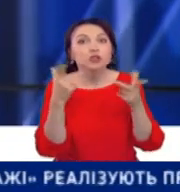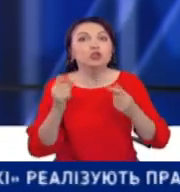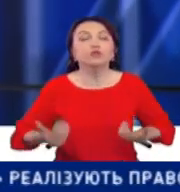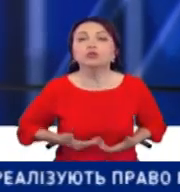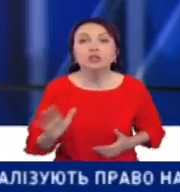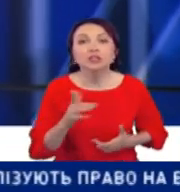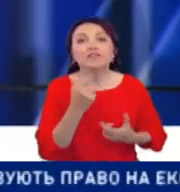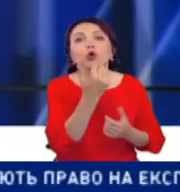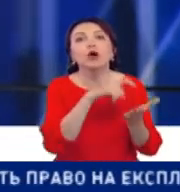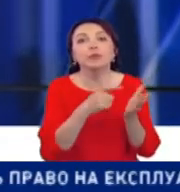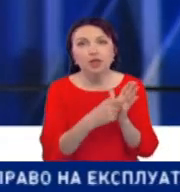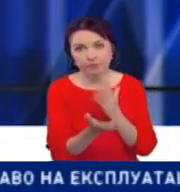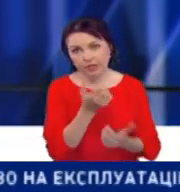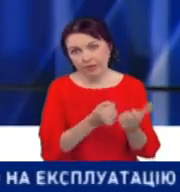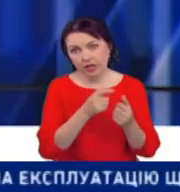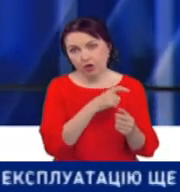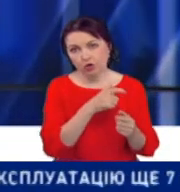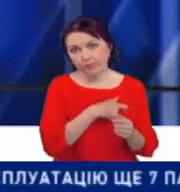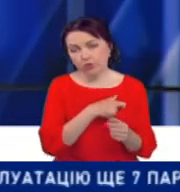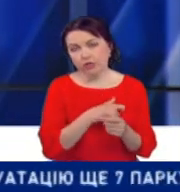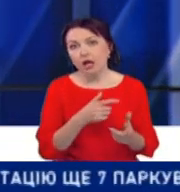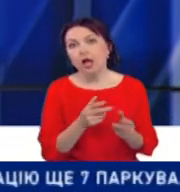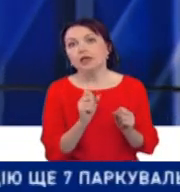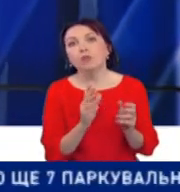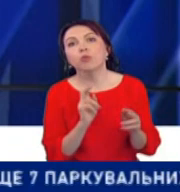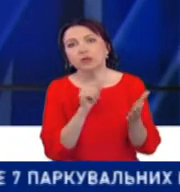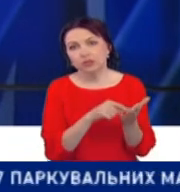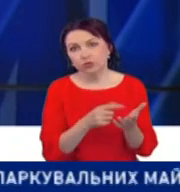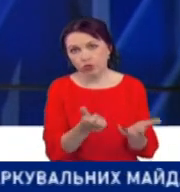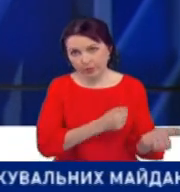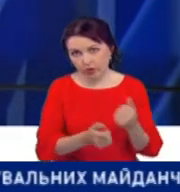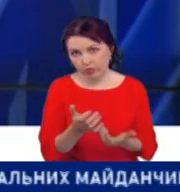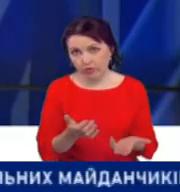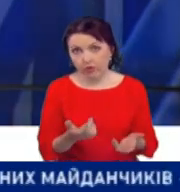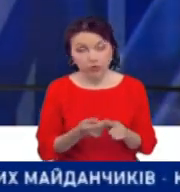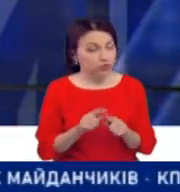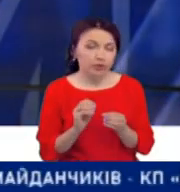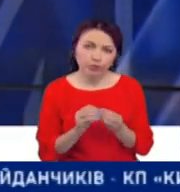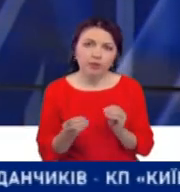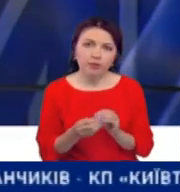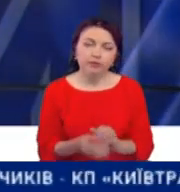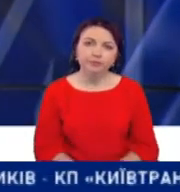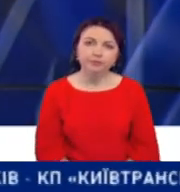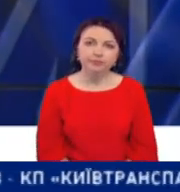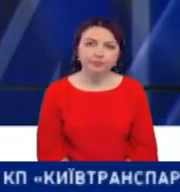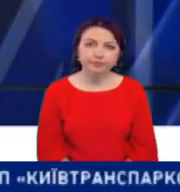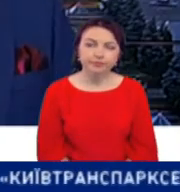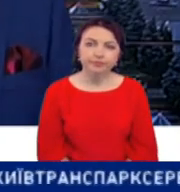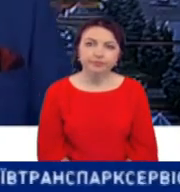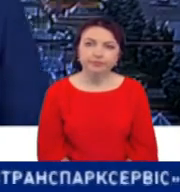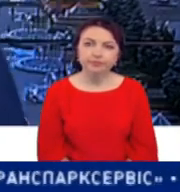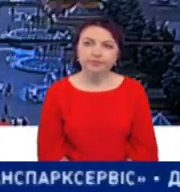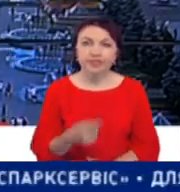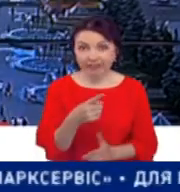а де в нього кабінет, прийомник, як до нього попасти на прийом. Ну, от це і є проблема. От ви представляєте